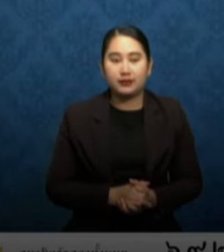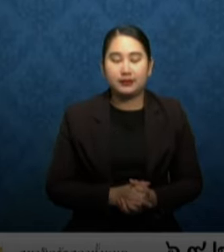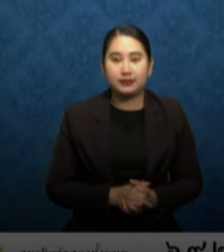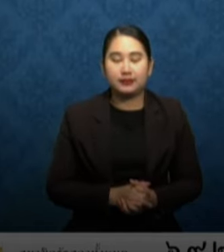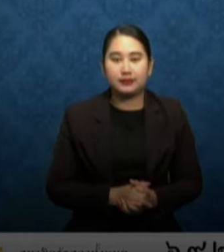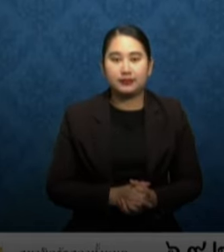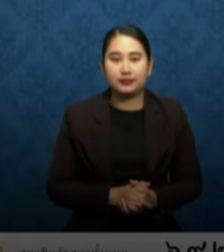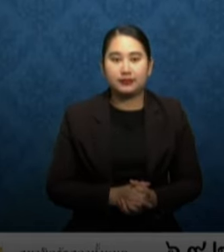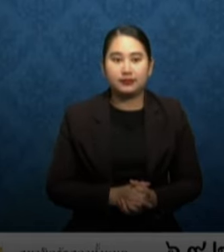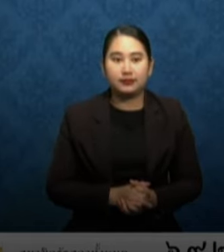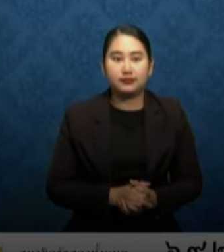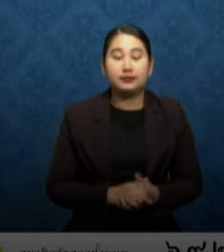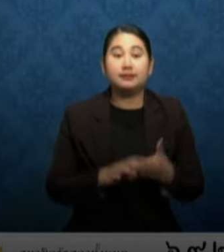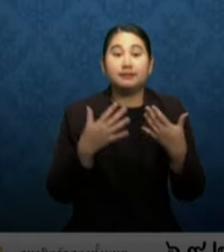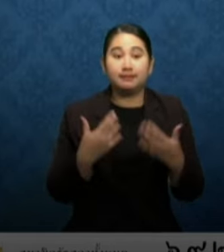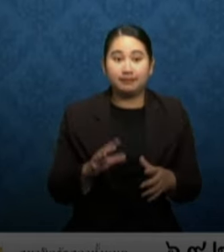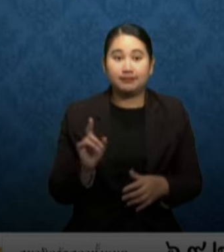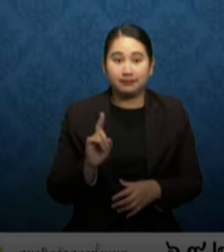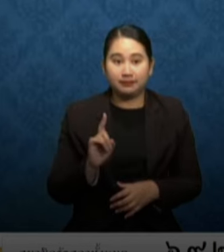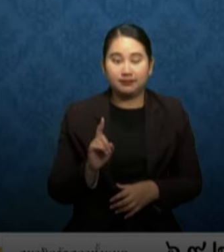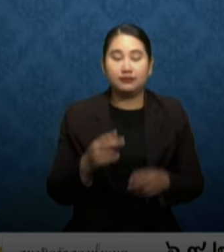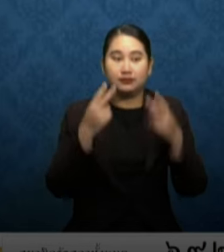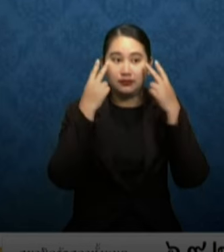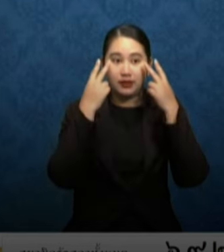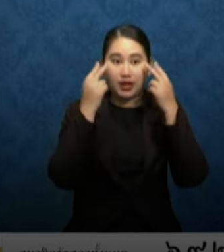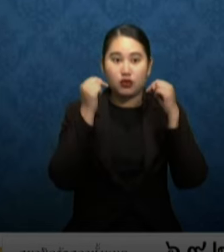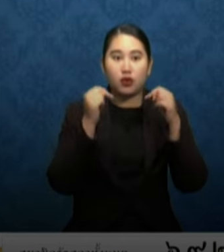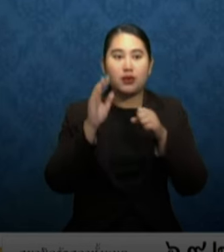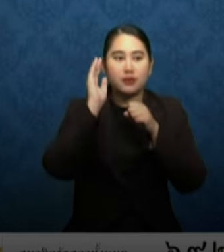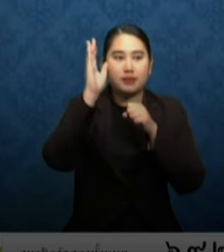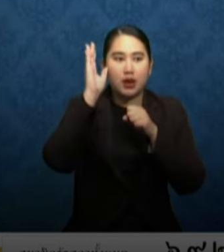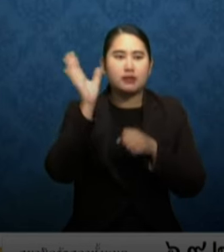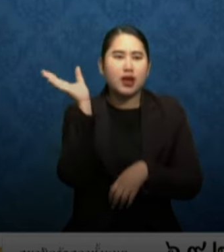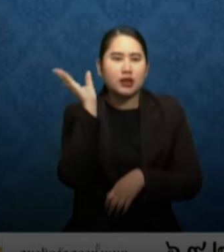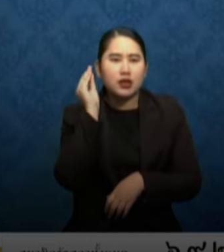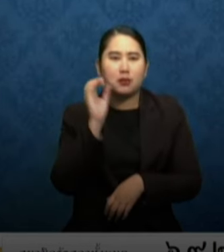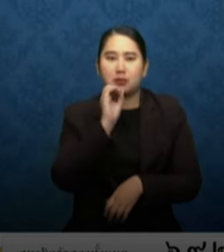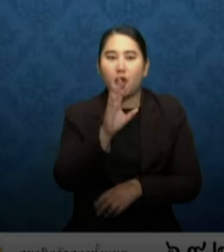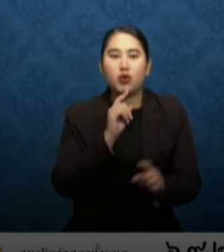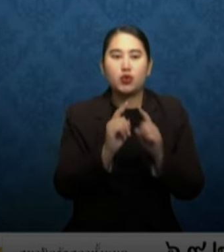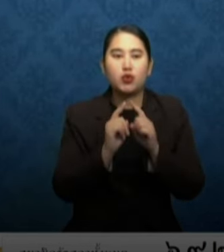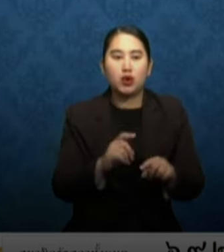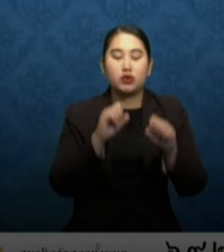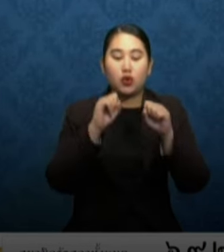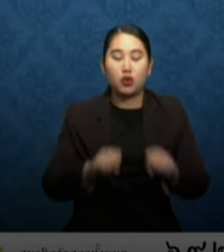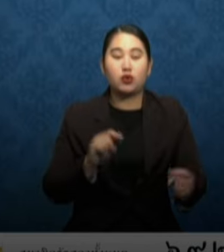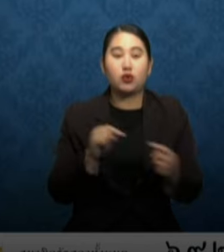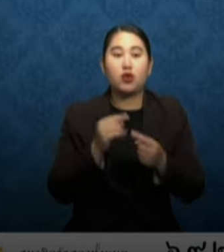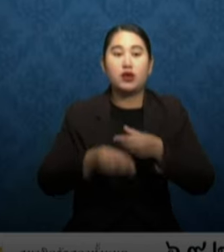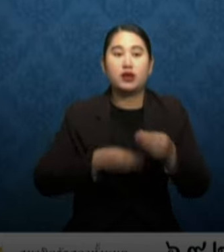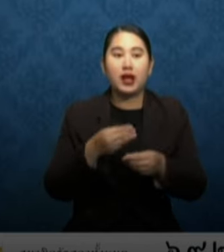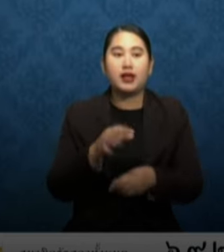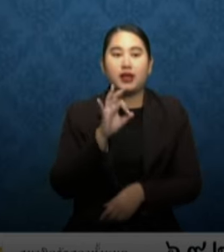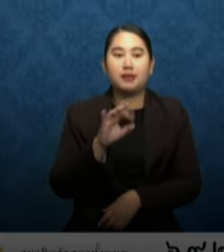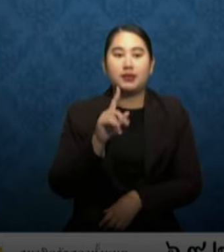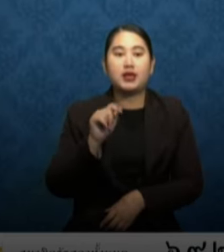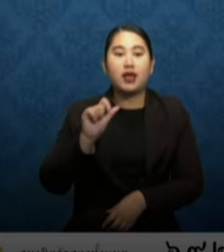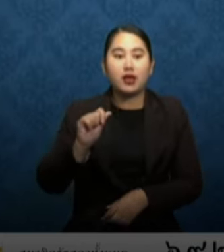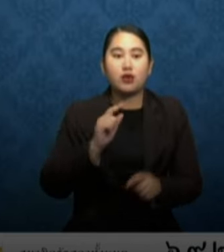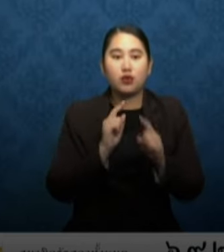มั้ยนอกจากนั้นท่านนายกแถลงนโยบายผมได้ยินว่าท่านจะเร่งเจจาข้อตกลงการค้าเสรีหรือ